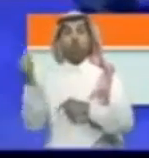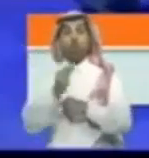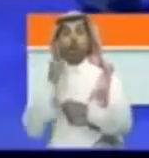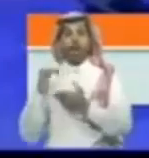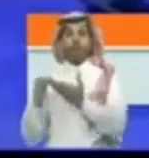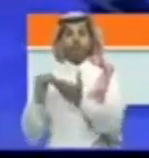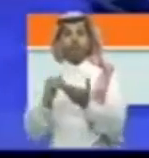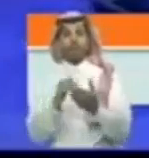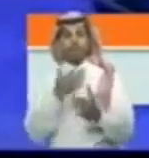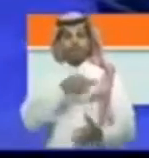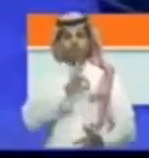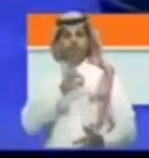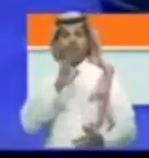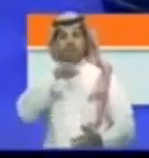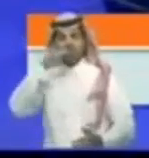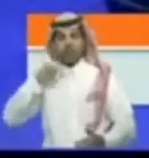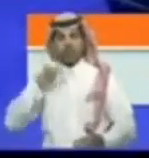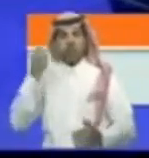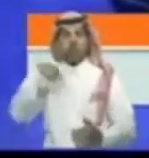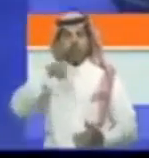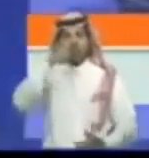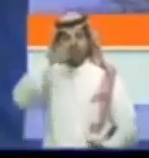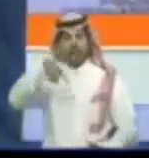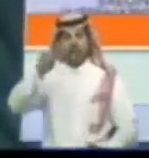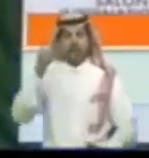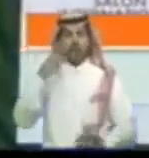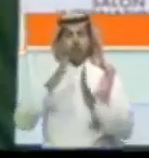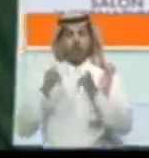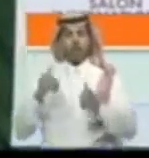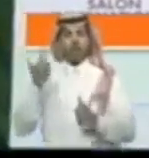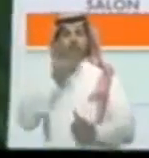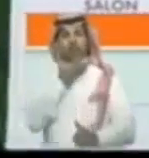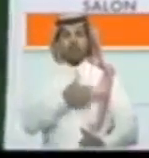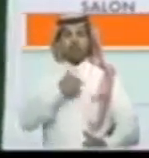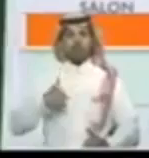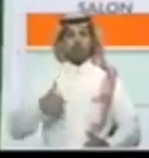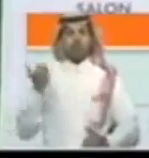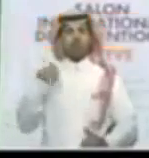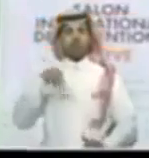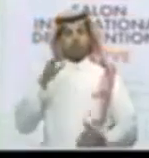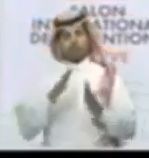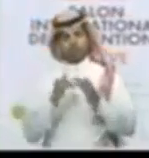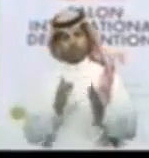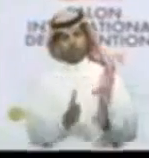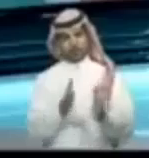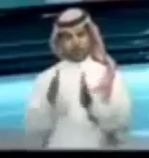المانحة من فرنسا وروسيا وتايلاند ومصر والصين ورومانيا وماليزيا وتايوان وبولندا.